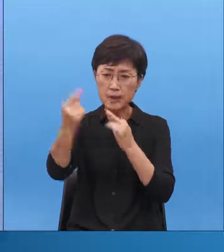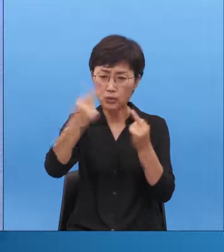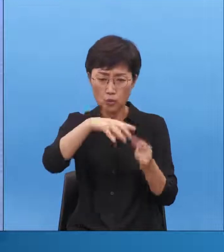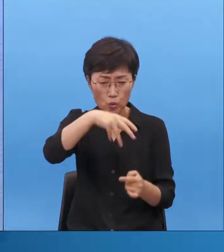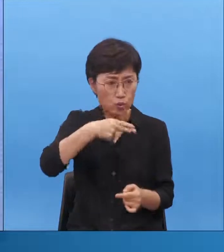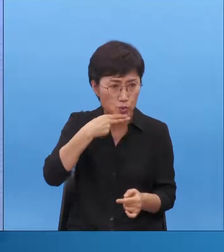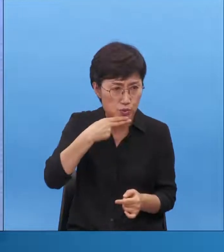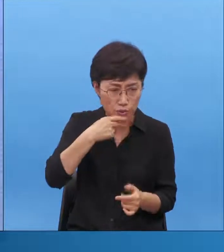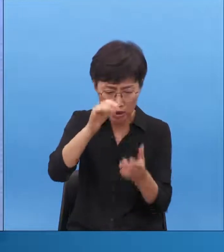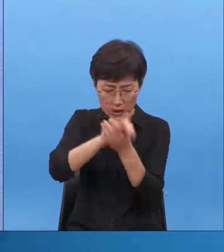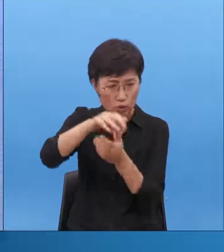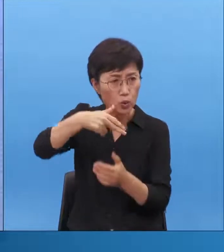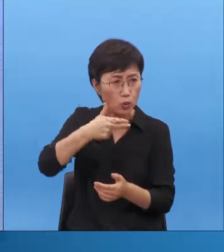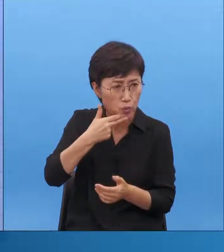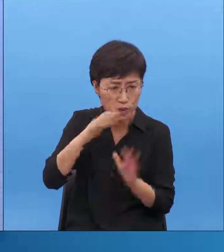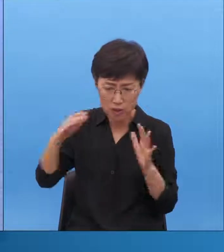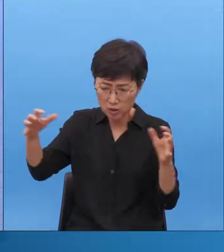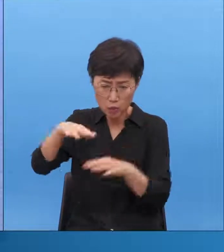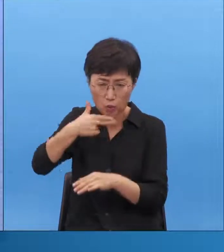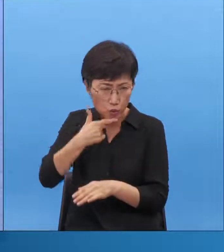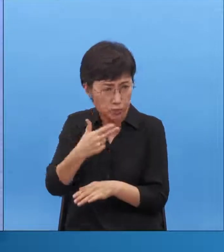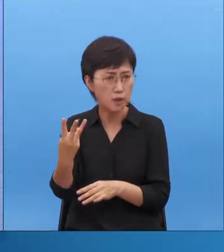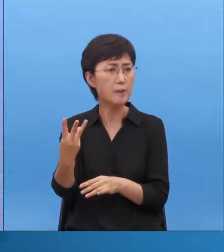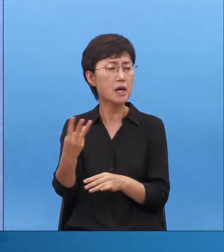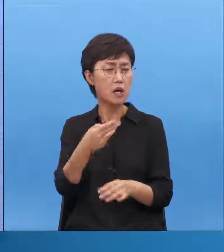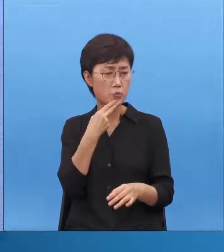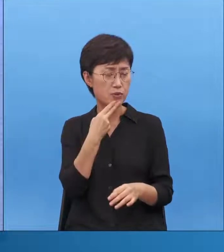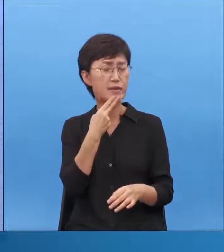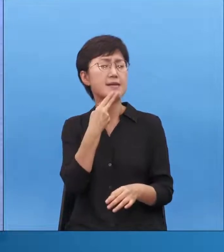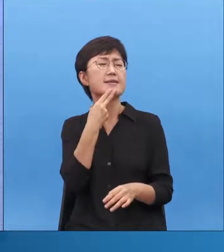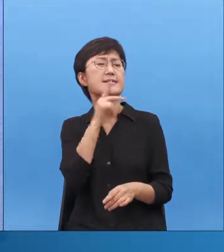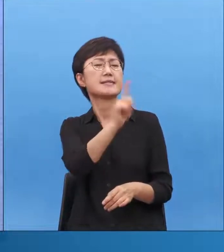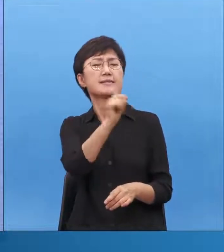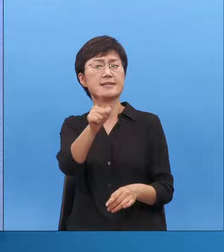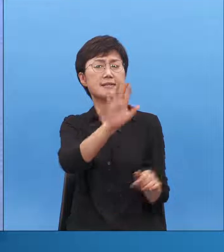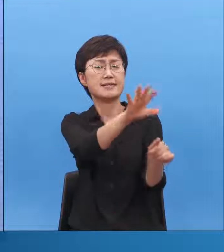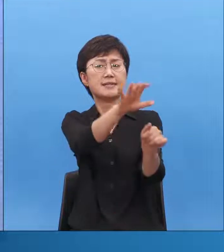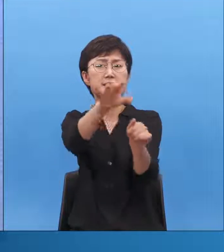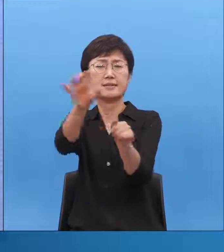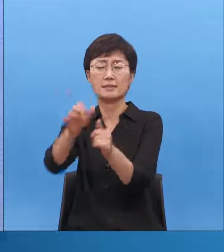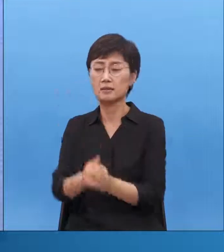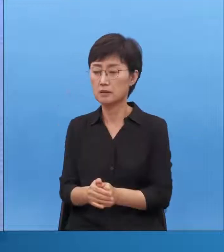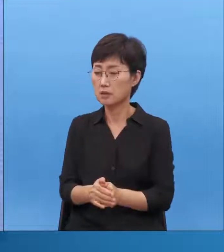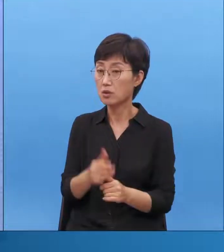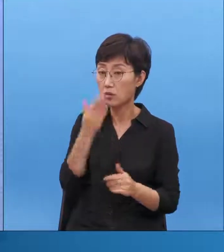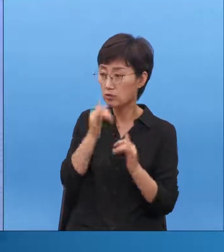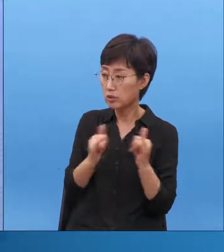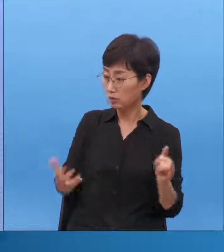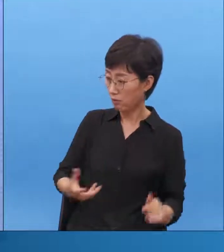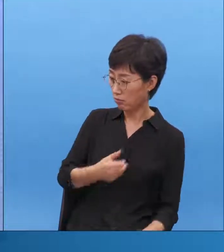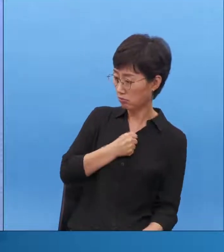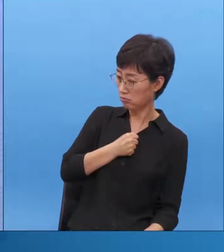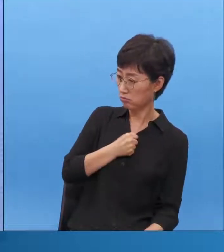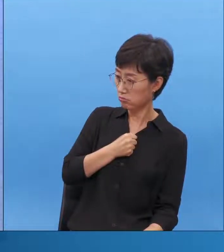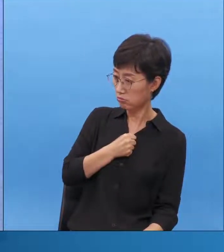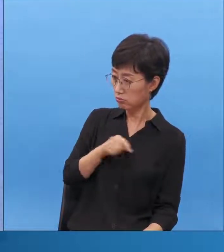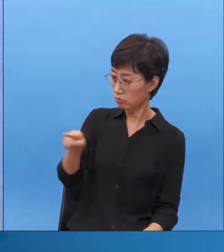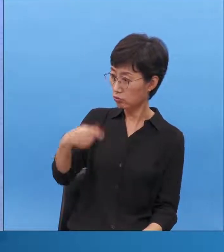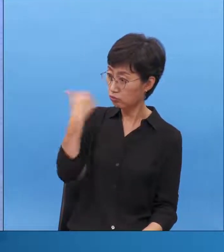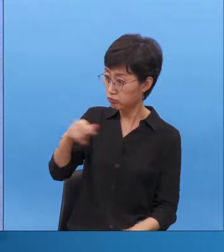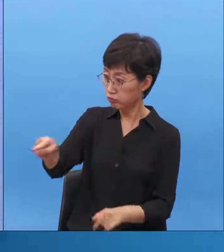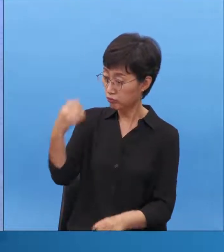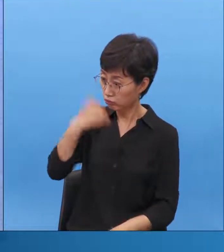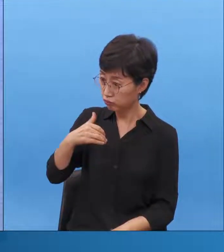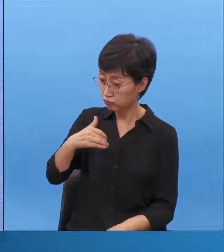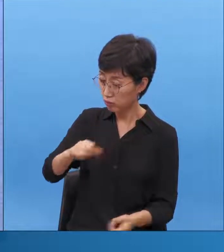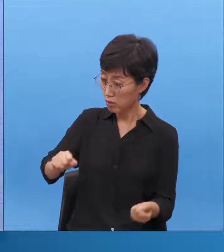courtyards had 그 disappeared. 유대인들이 도저히 이해하면 어째서 당신이 말이야 그런 폭력을 행하느냐 이런 식으로 나왔잖아요. And the Jews came out saying, "How can you use violence against